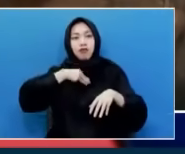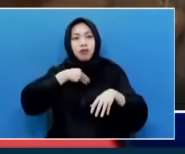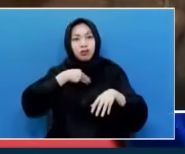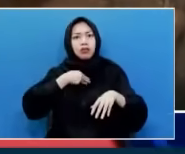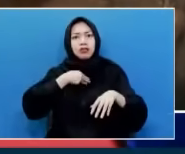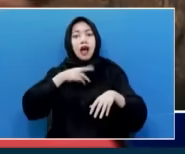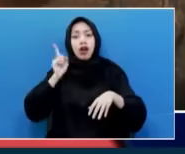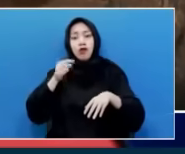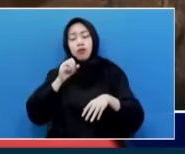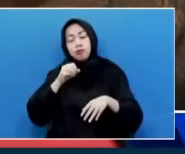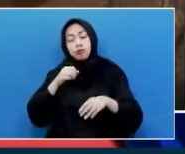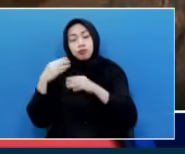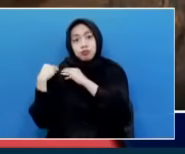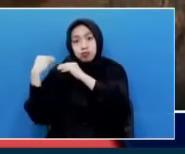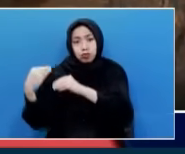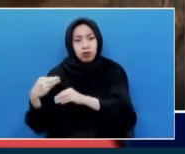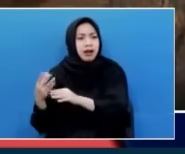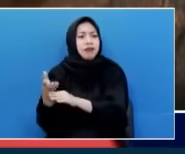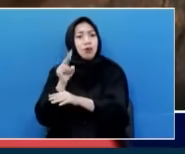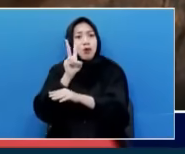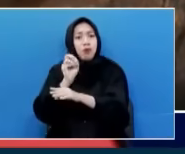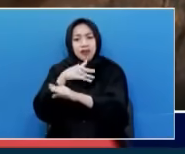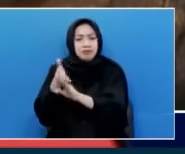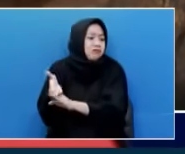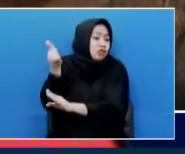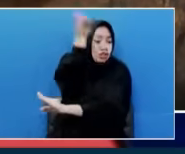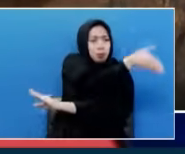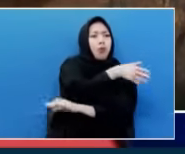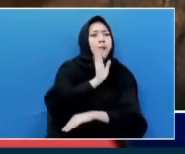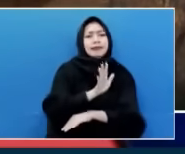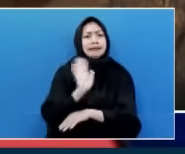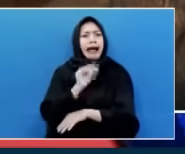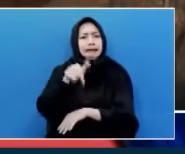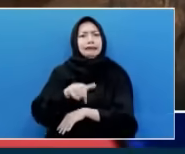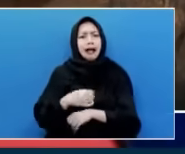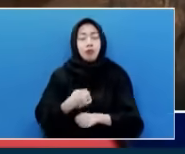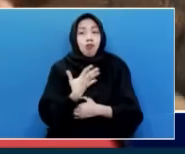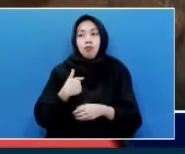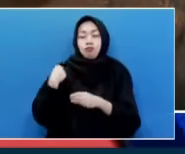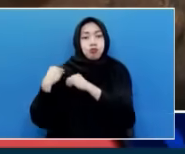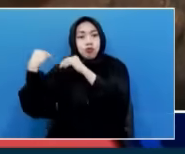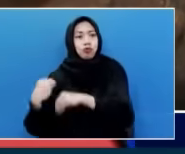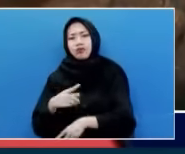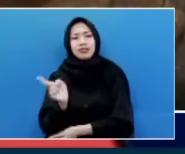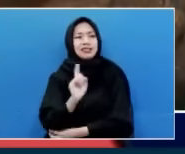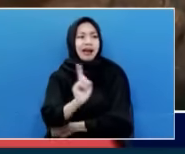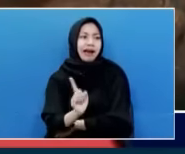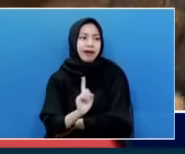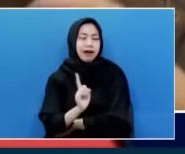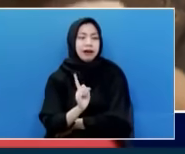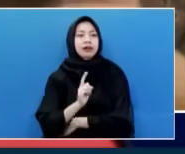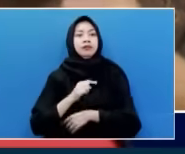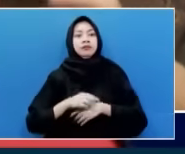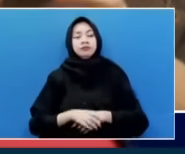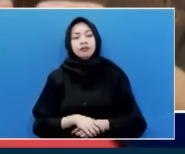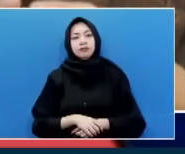kenapa enggak dari awal dalam waktu 21 hari sangat susah tuh Kemudian untuk ee satu meyakinkan bahwa